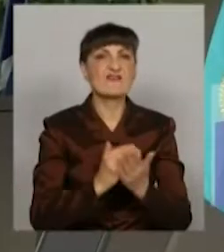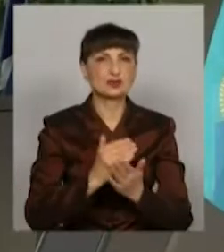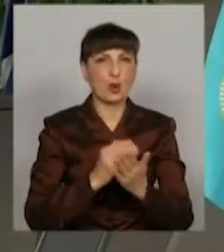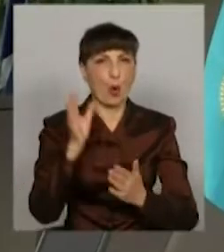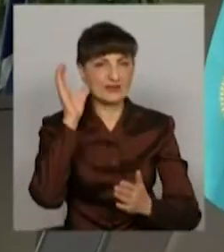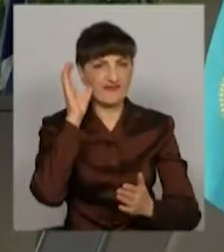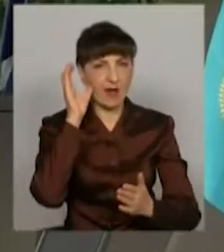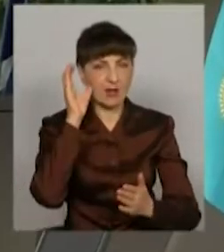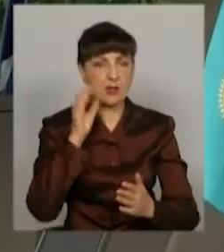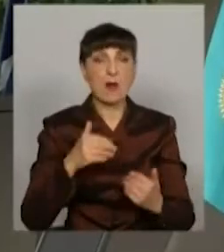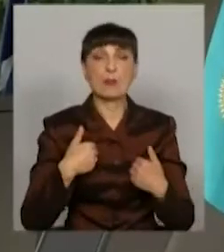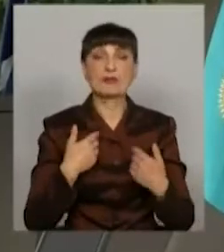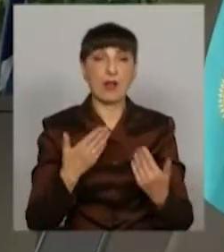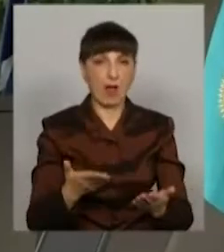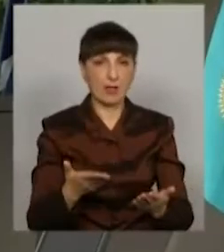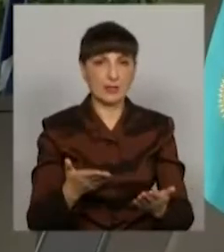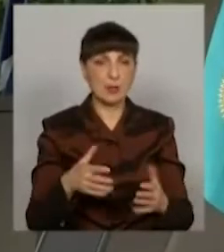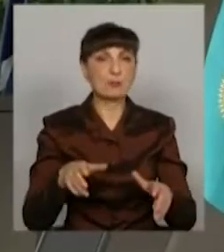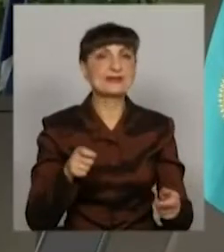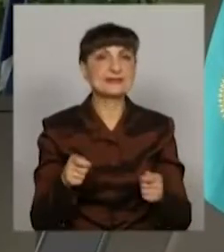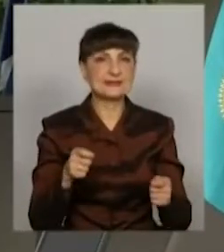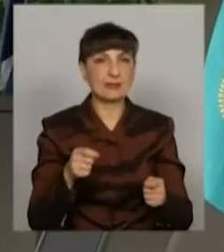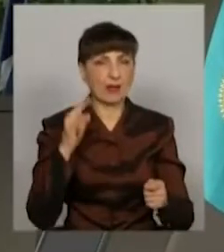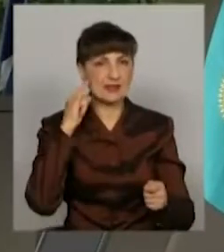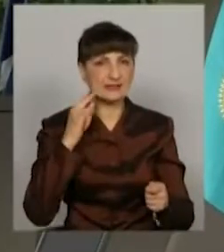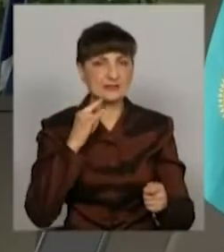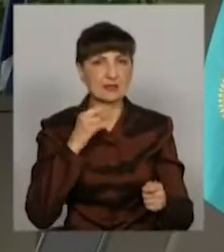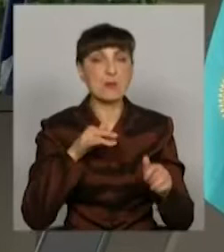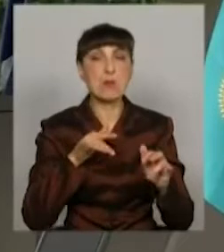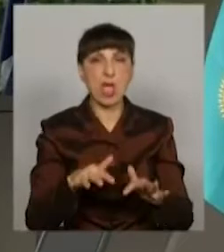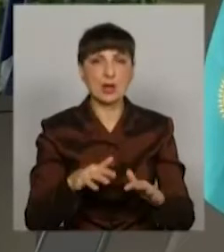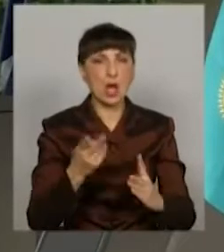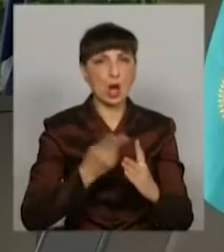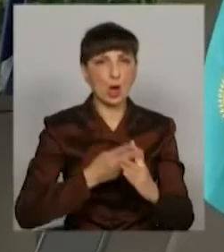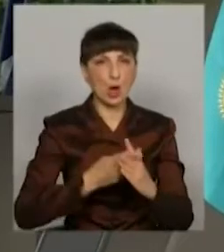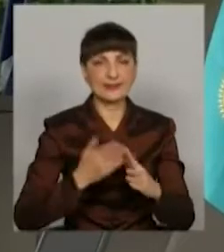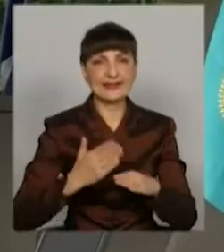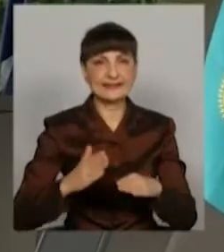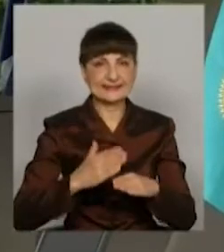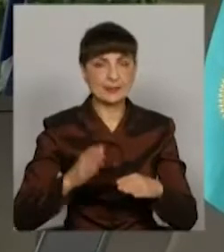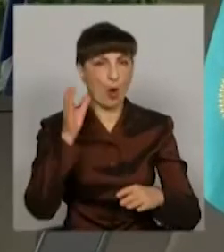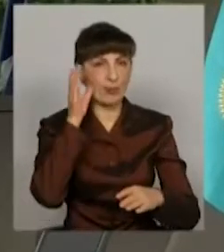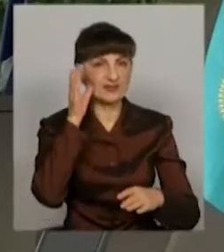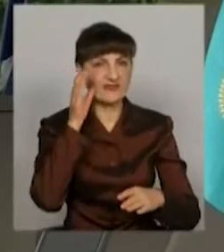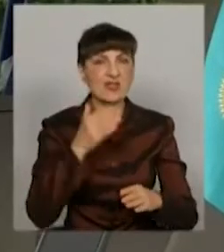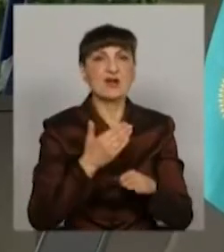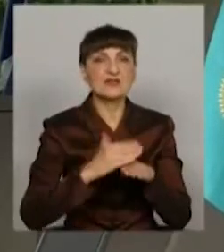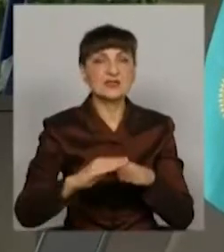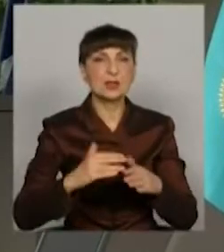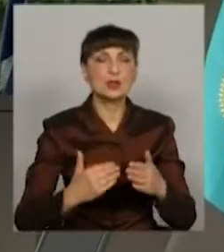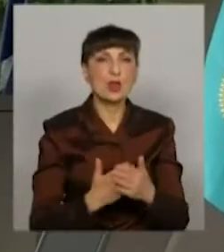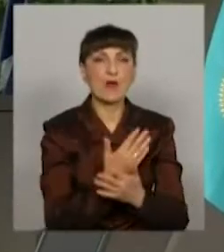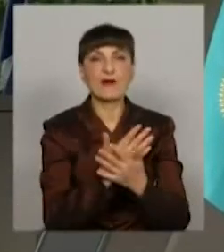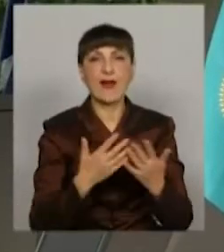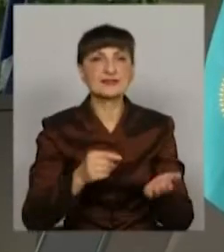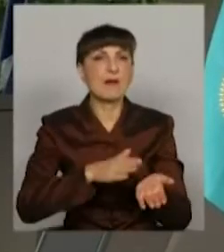образования, и предлагаемые президентом страны меры по льготному кредитованию образования, по выделению новых